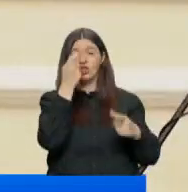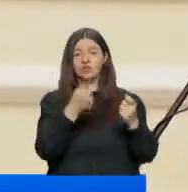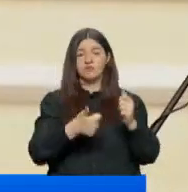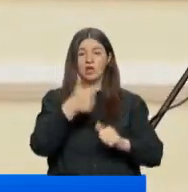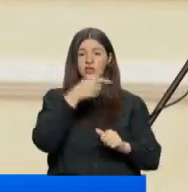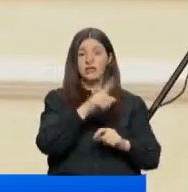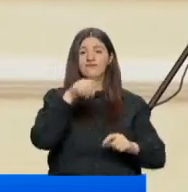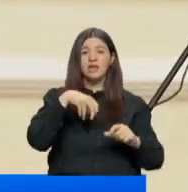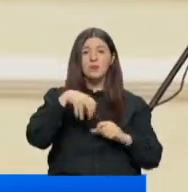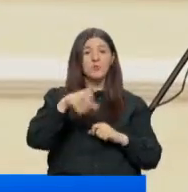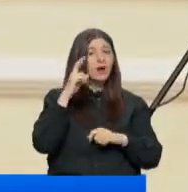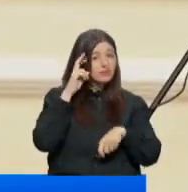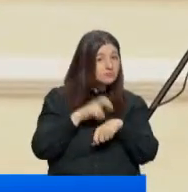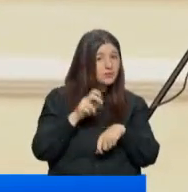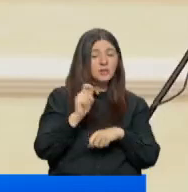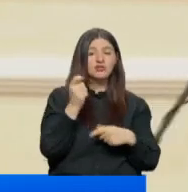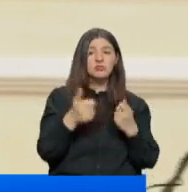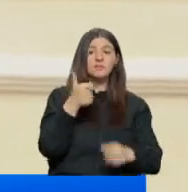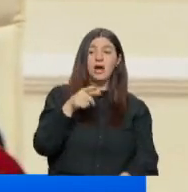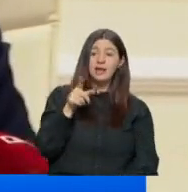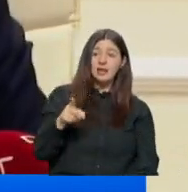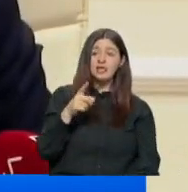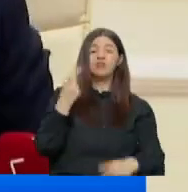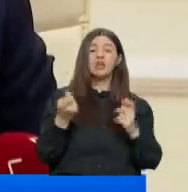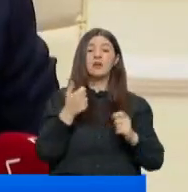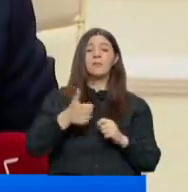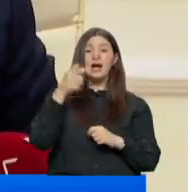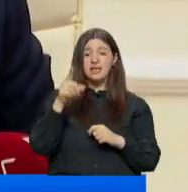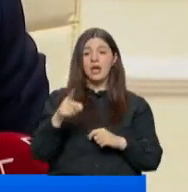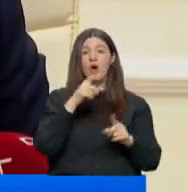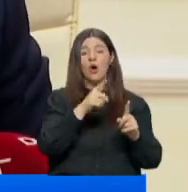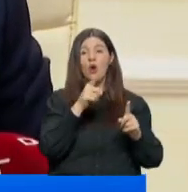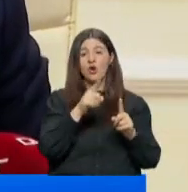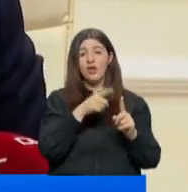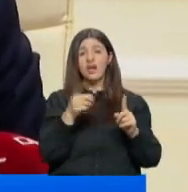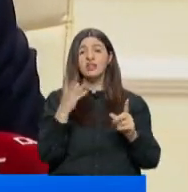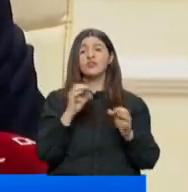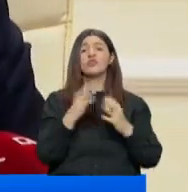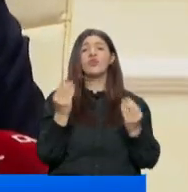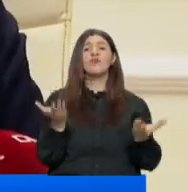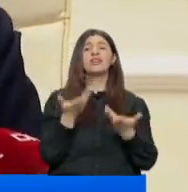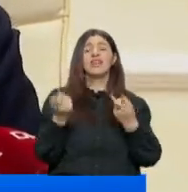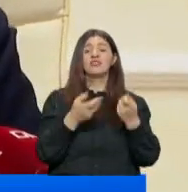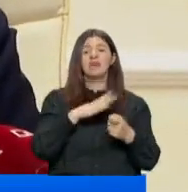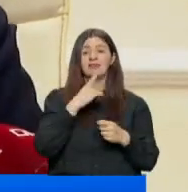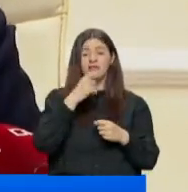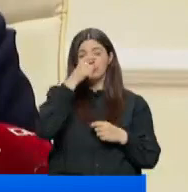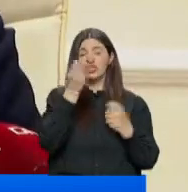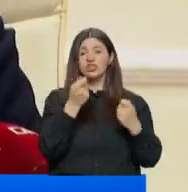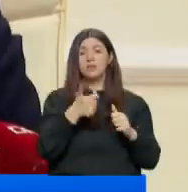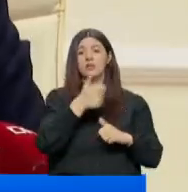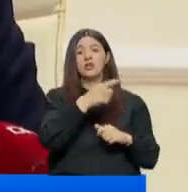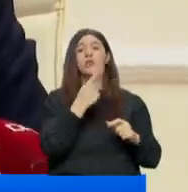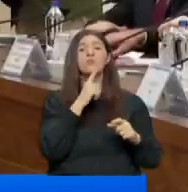Başkanı vergi dilimi hatırlatmasıyla Çalışma Bakanı'ndan, Çalışma Bakanı da ona kadar daha çözülecek işler var diyerek Türk İş